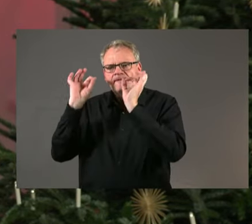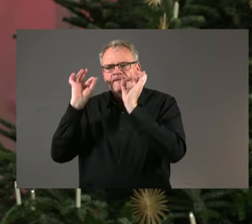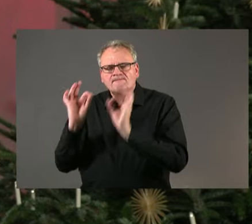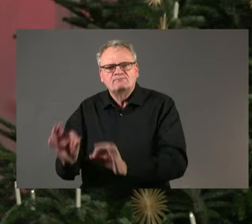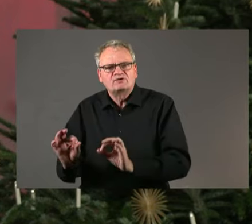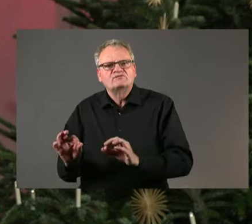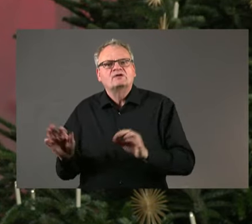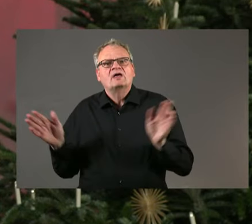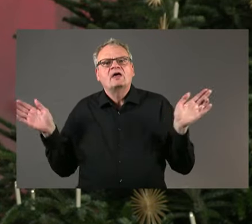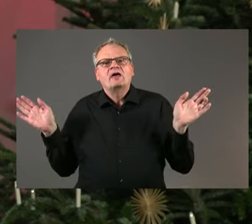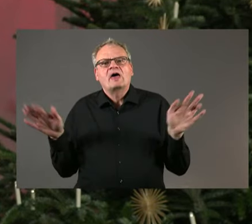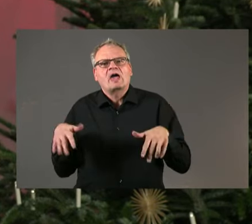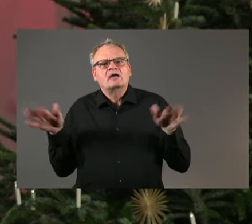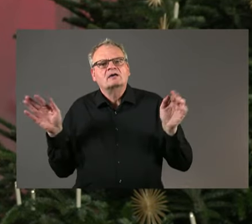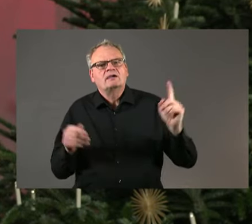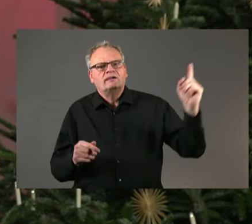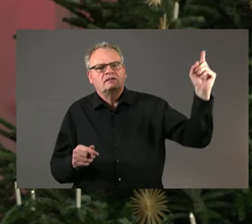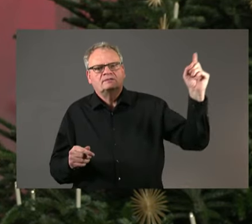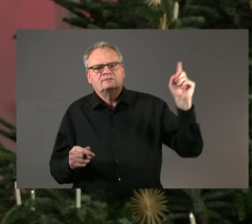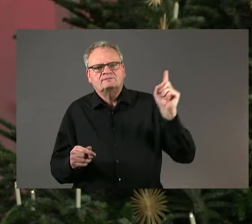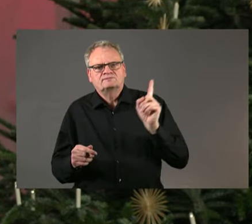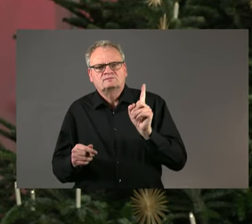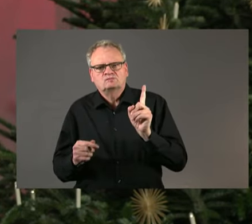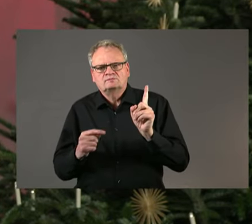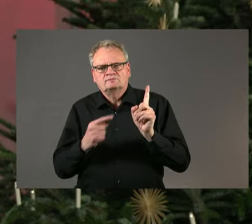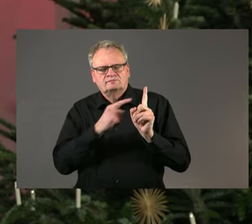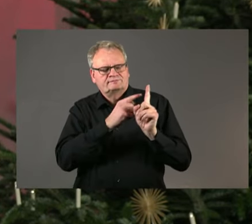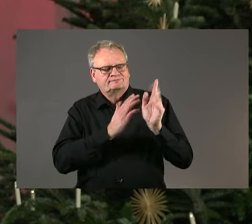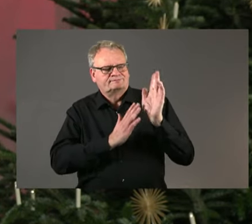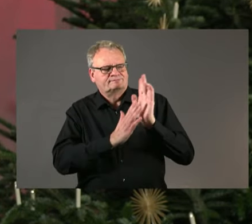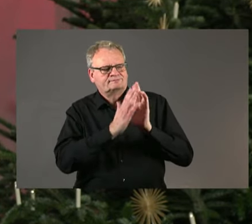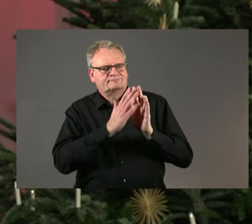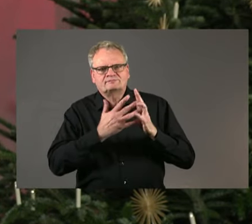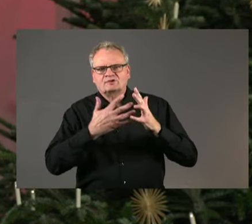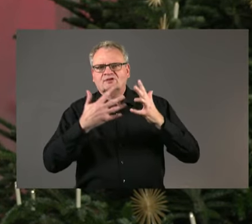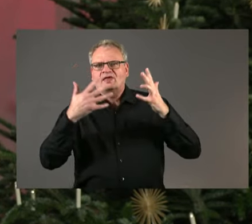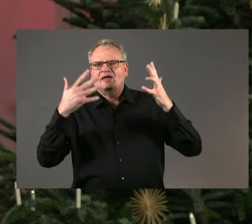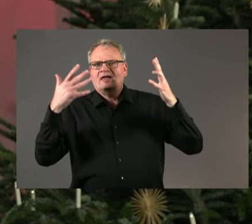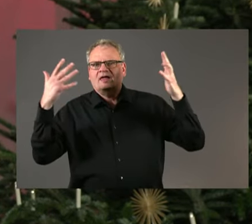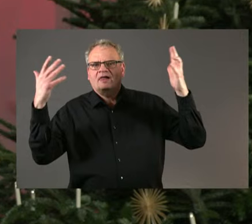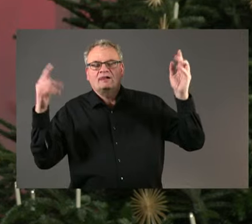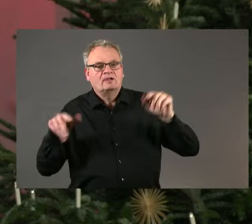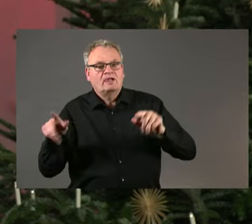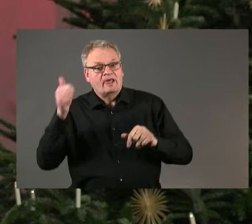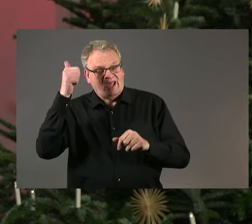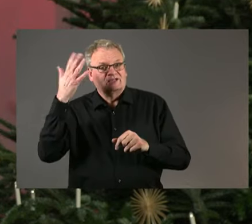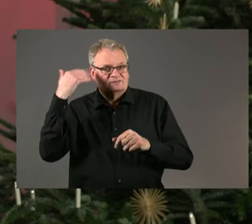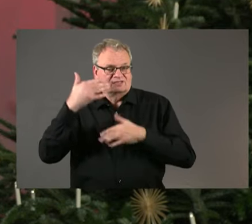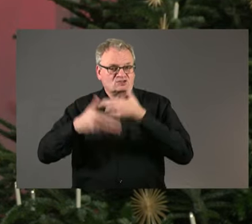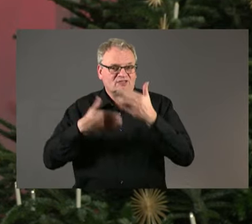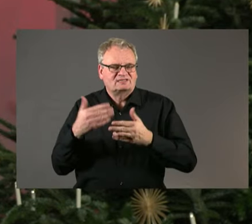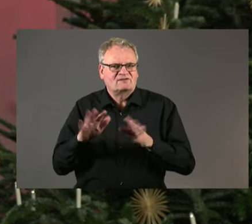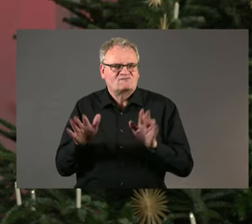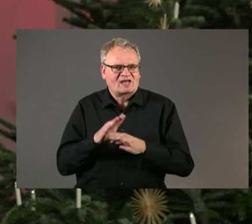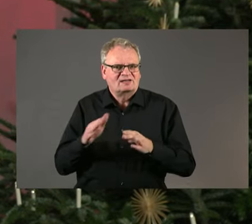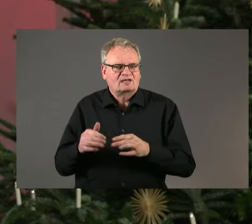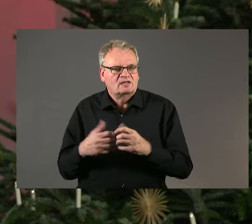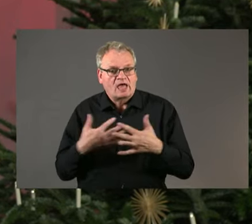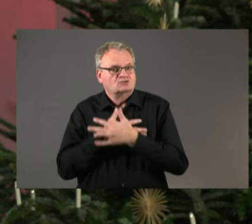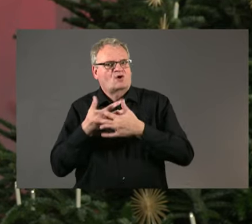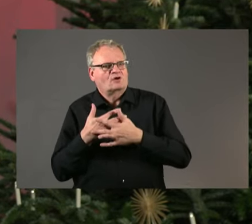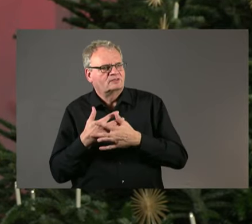trat ein Engel des Herrn zu ihnen, und die Herrlichkeit des Herrn umstrahlte sie. Die Hirten erschraken und große Furcht erfasste